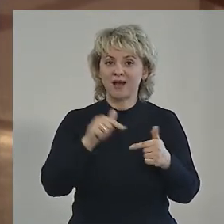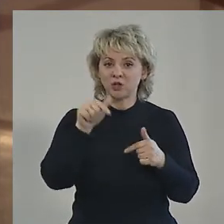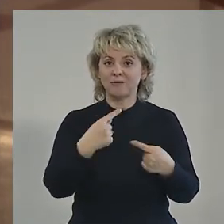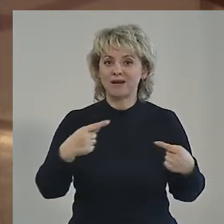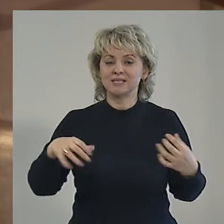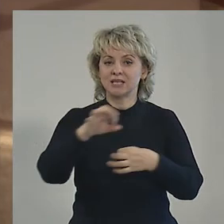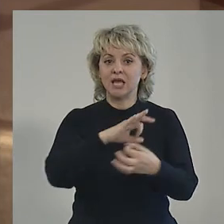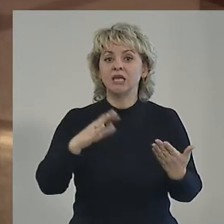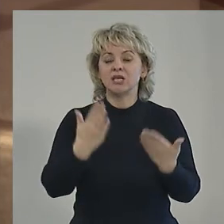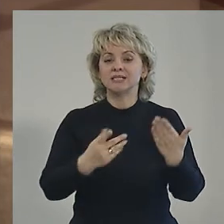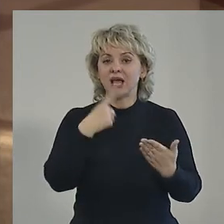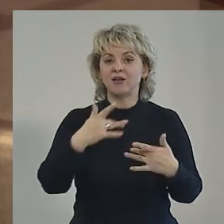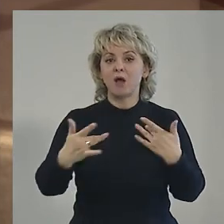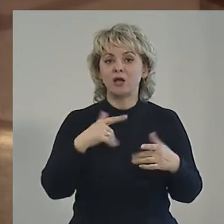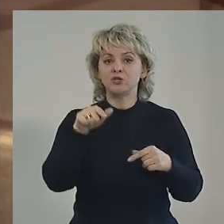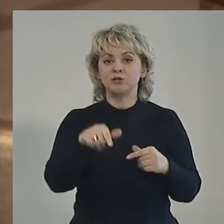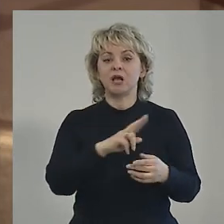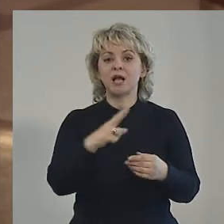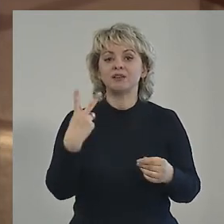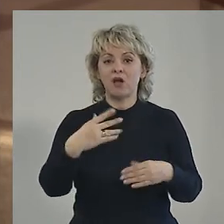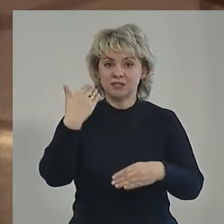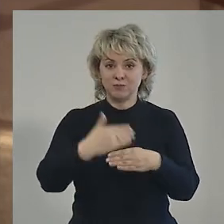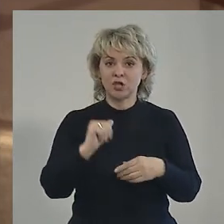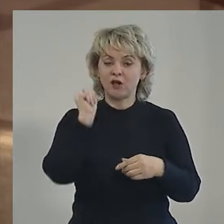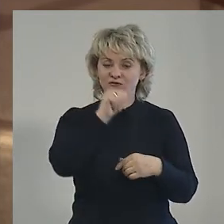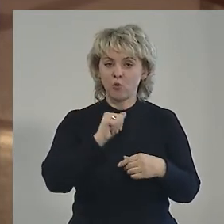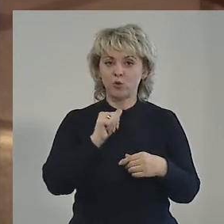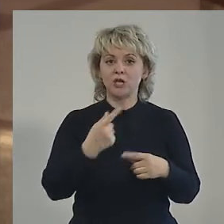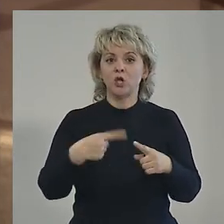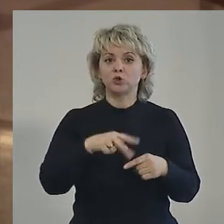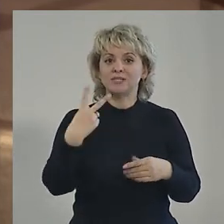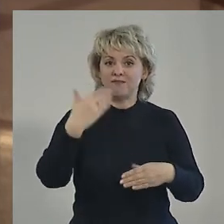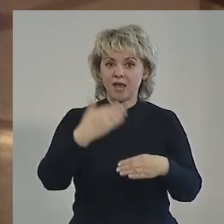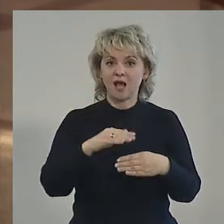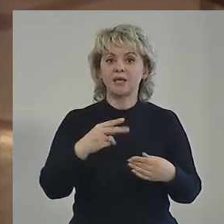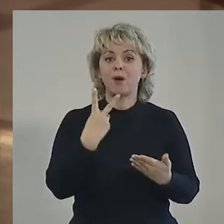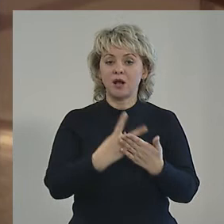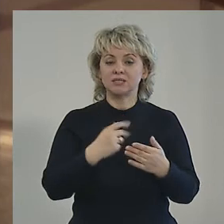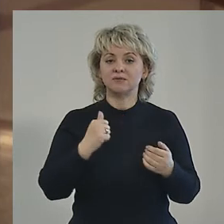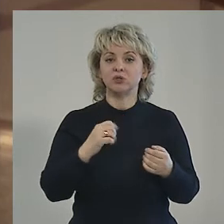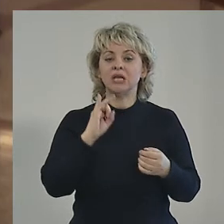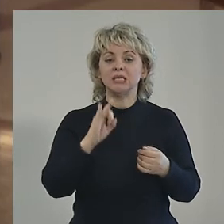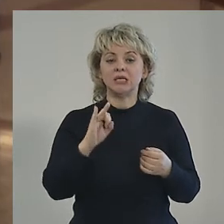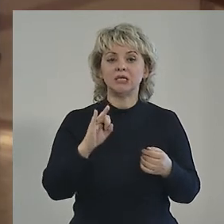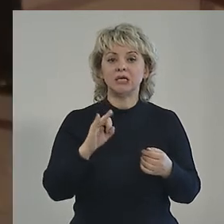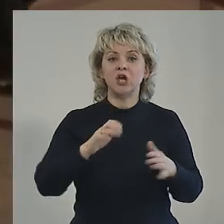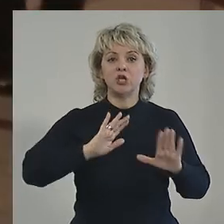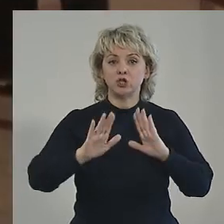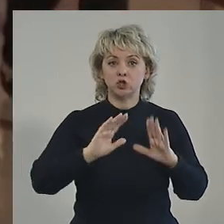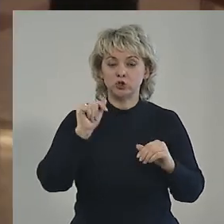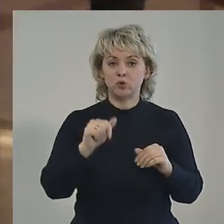разные проекты. Если мы говорим о артистах, то это минимум 2 спектакля в год, то есть 2 премьеры они выпускают. И